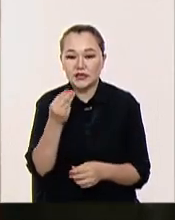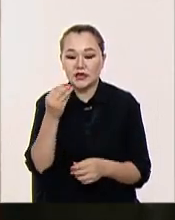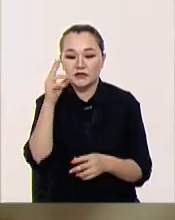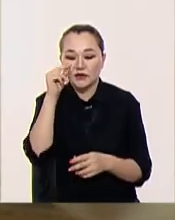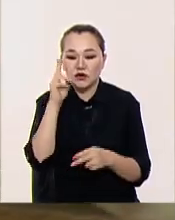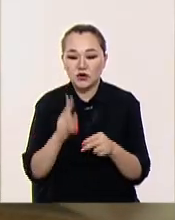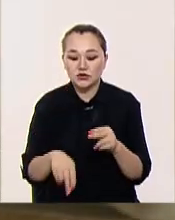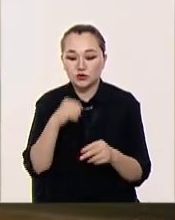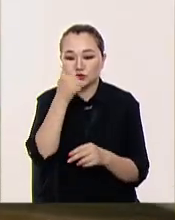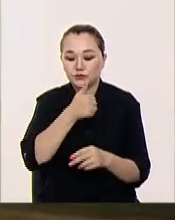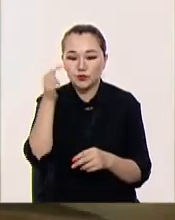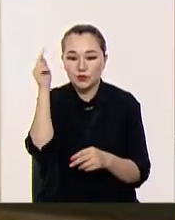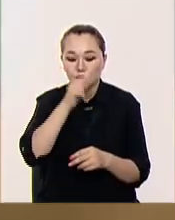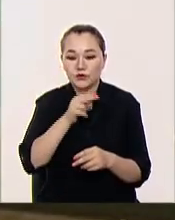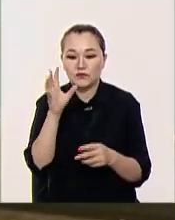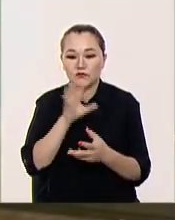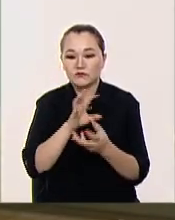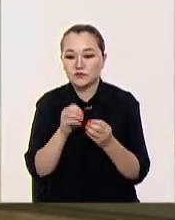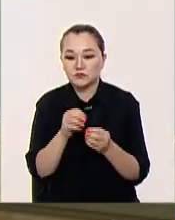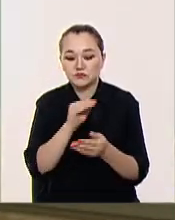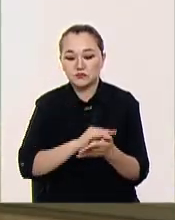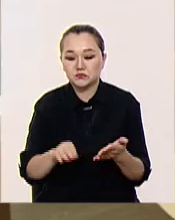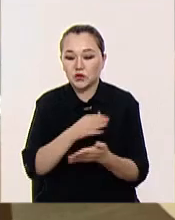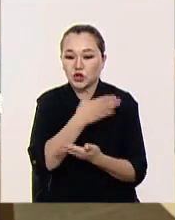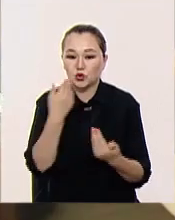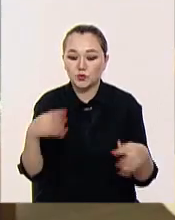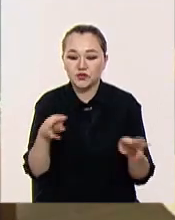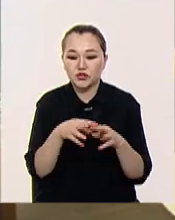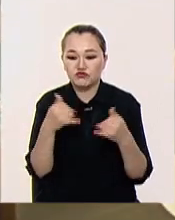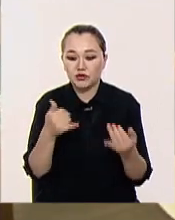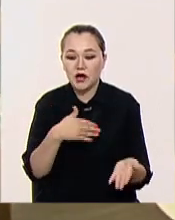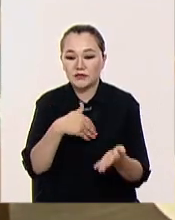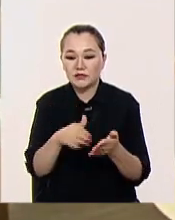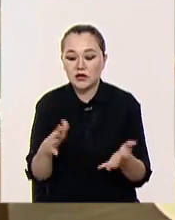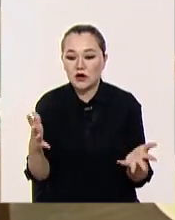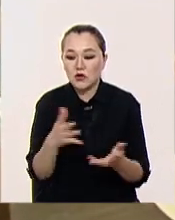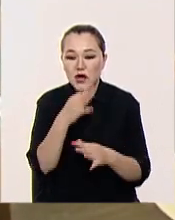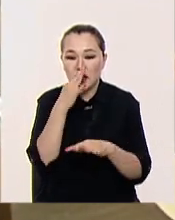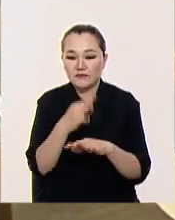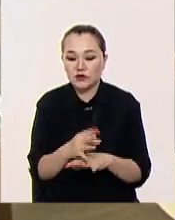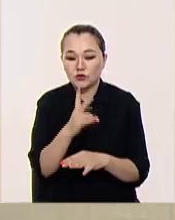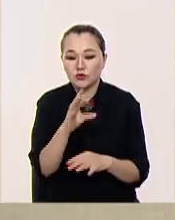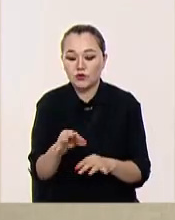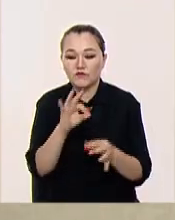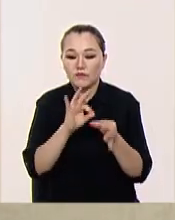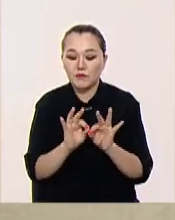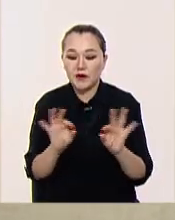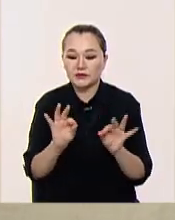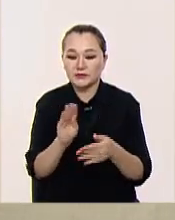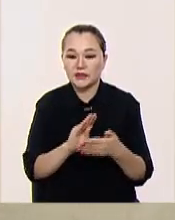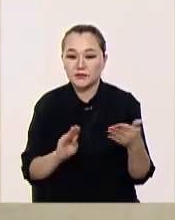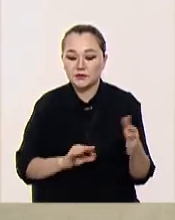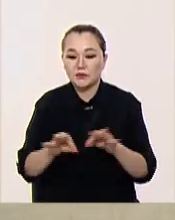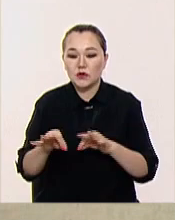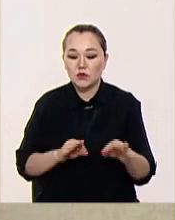окончания учебного года и вовсе не прописана. В министерстве сегодня отказались давать какие-либо комментарии, но в пояснительной записке к